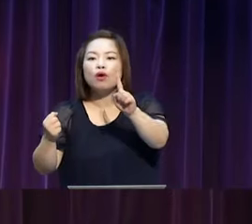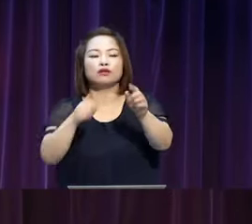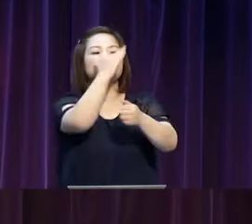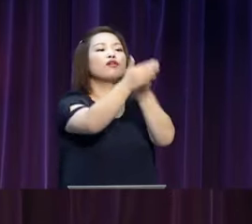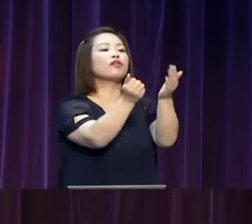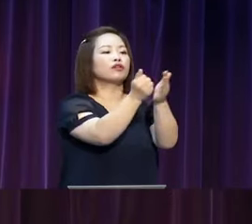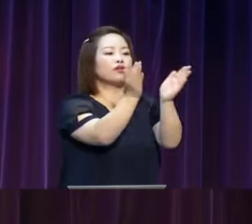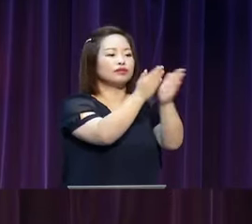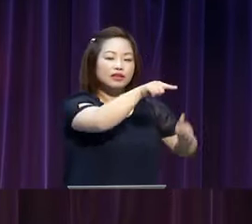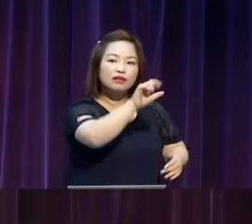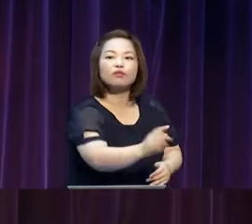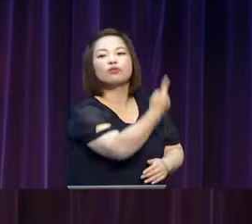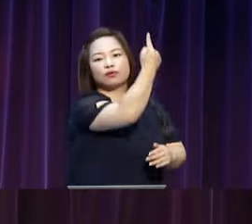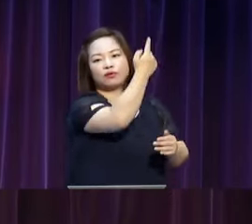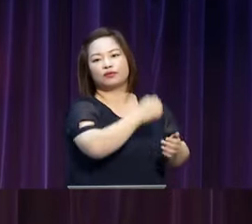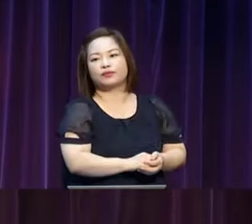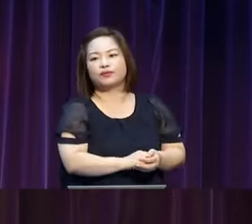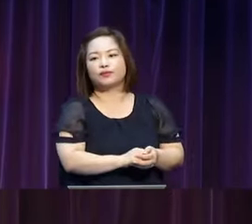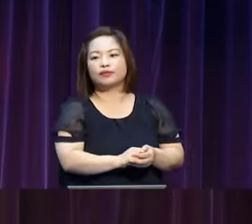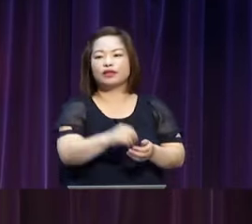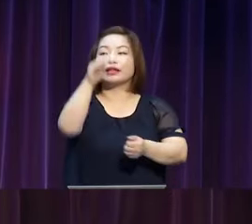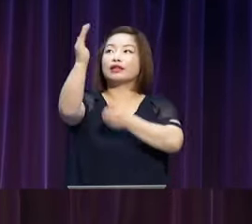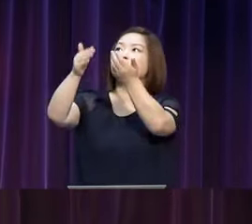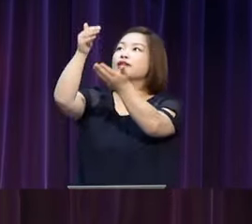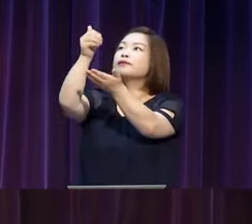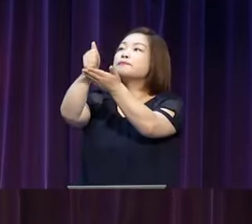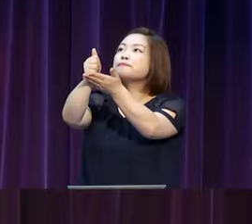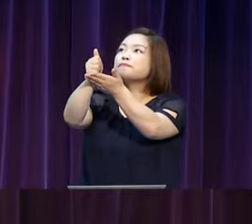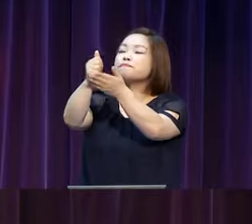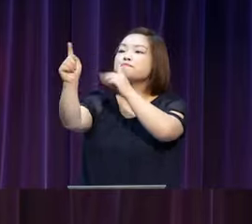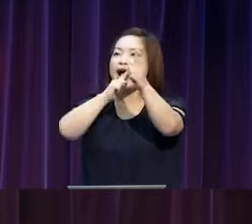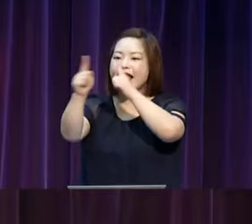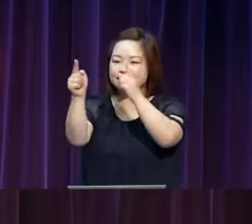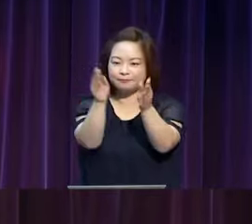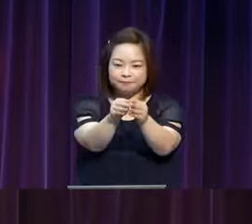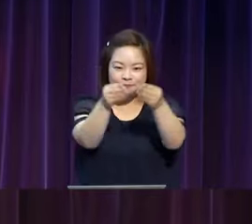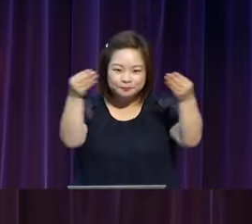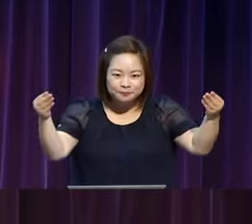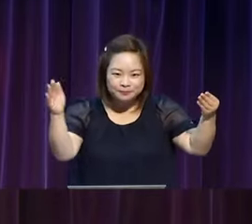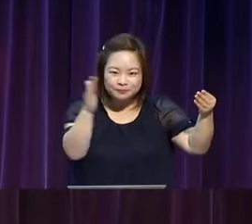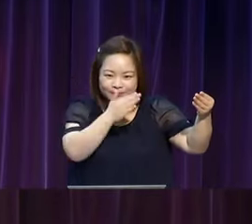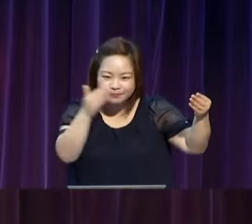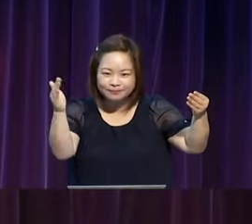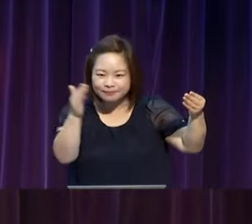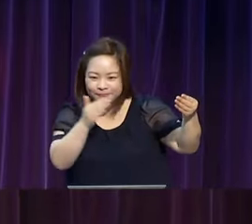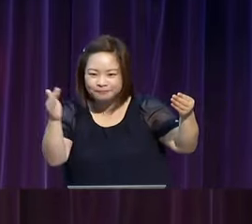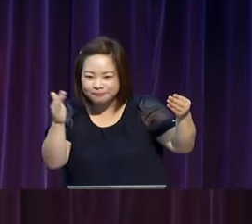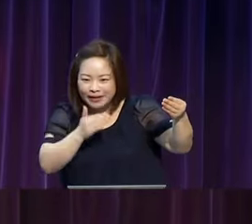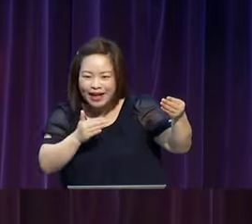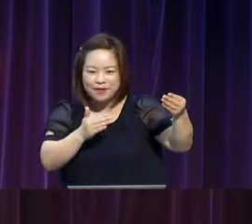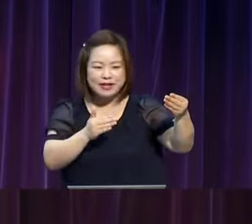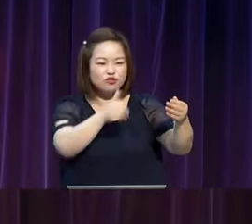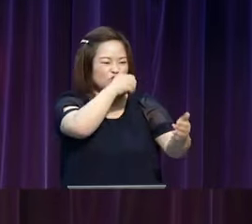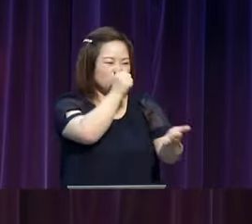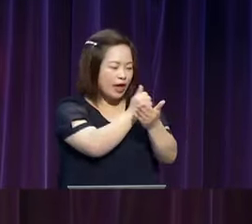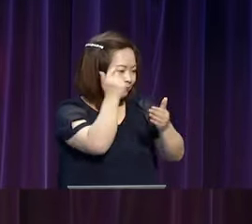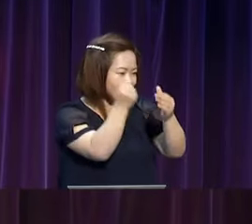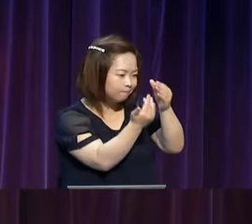말씀에서 온다는 거예요. 하나님 말씀을 가까이 하면 죄를 멀리할 수 있는 힘이